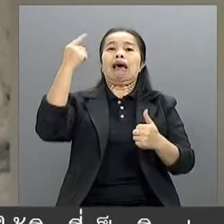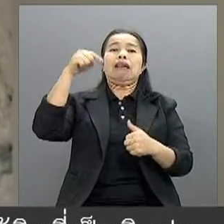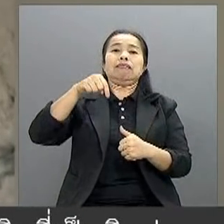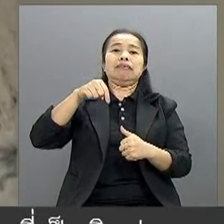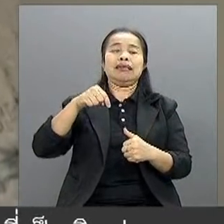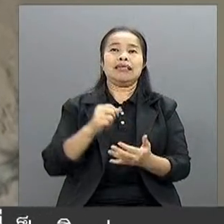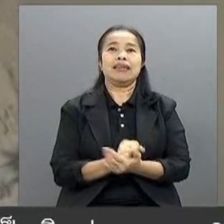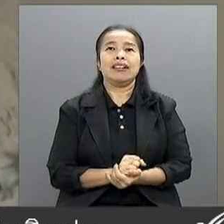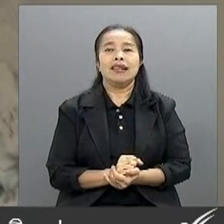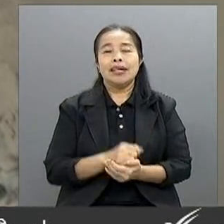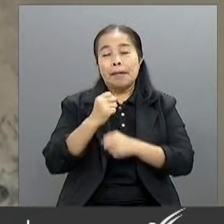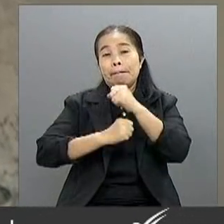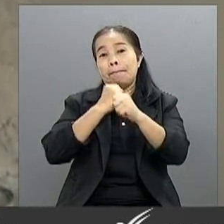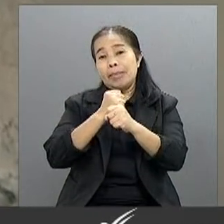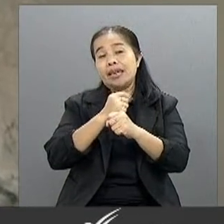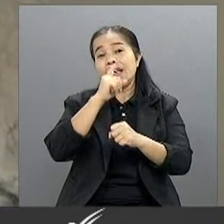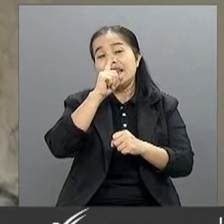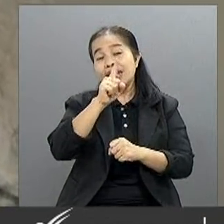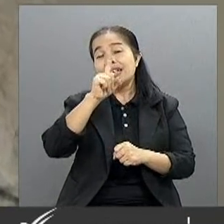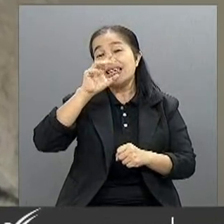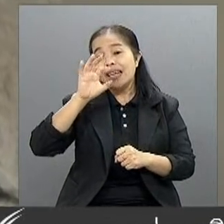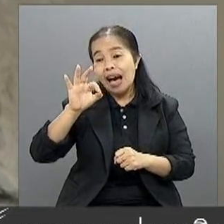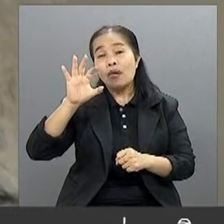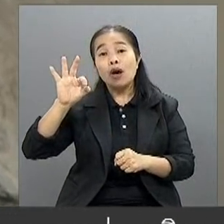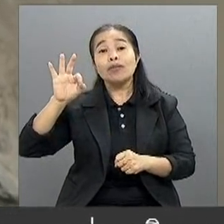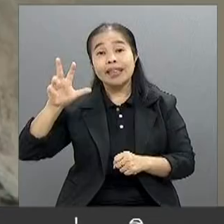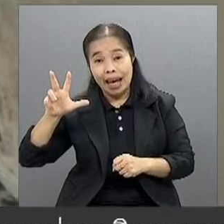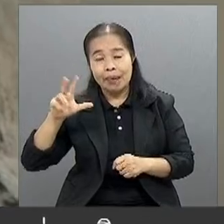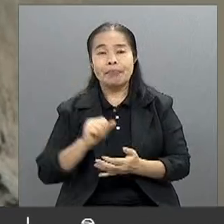และใช้อาวุธปืนในการยิงปะทะกันอีกเลยนะคะแม้ว่าในการจะหน้าครั้งล่าสุดนี้ก็ไม่มีค่ะจนมาถึงปีคศ1990 3